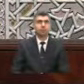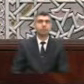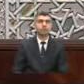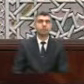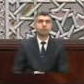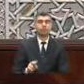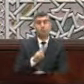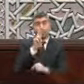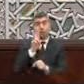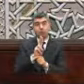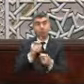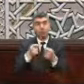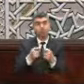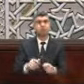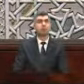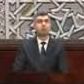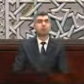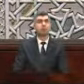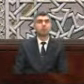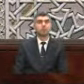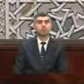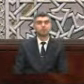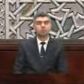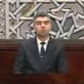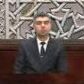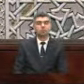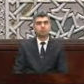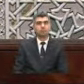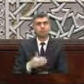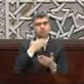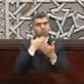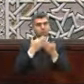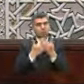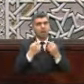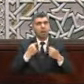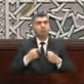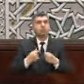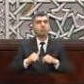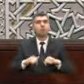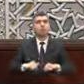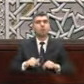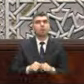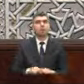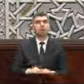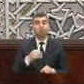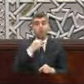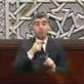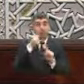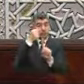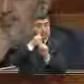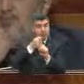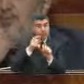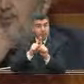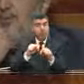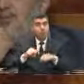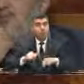تعقيب أحد النواب، تفضل. شكرا السيد الرئيس. السيد الوزير، نحن لا نقلل من مجهودات